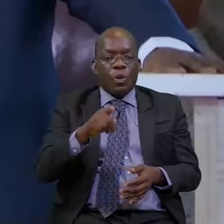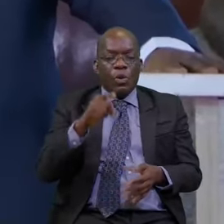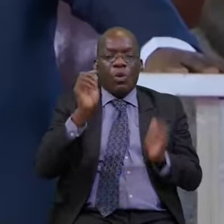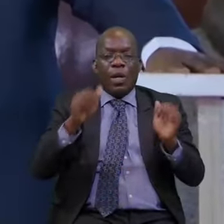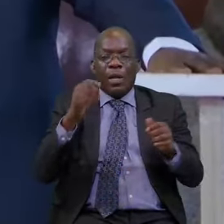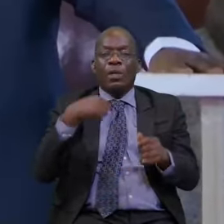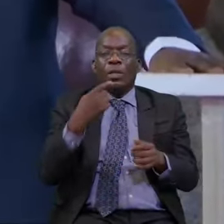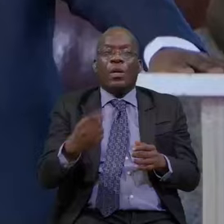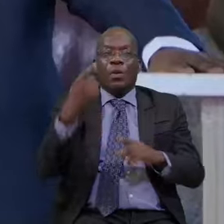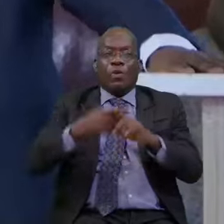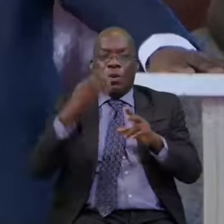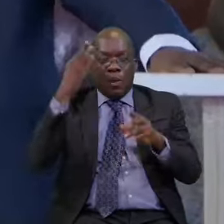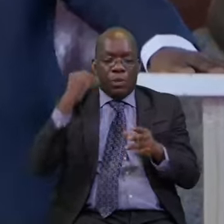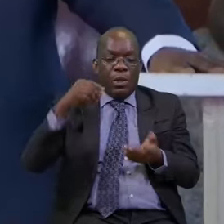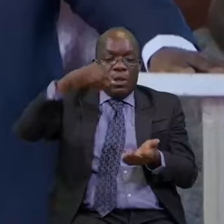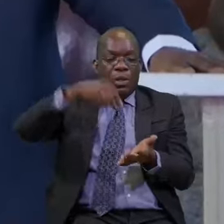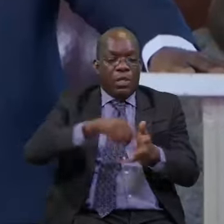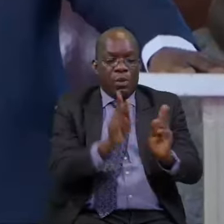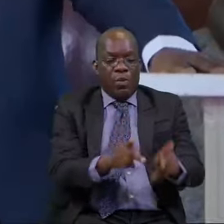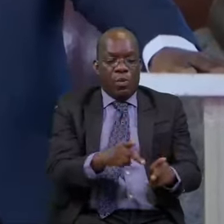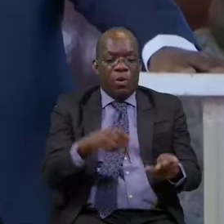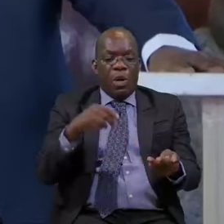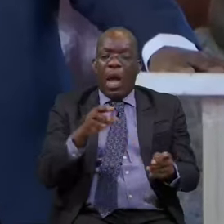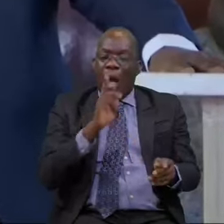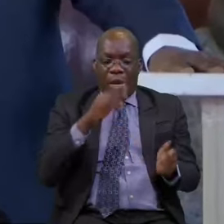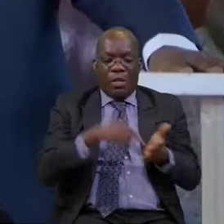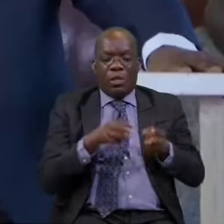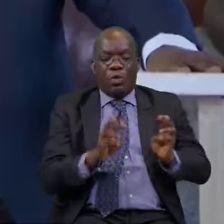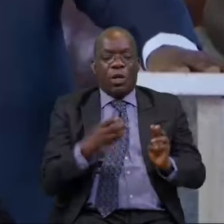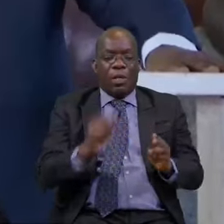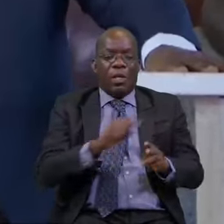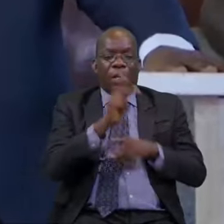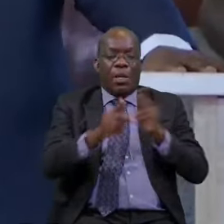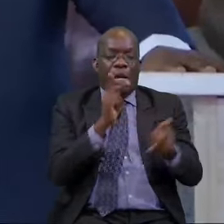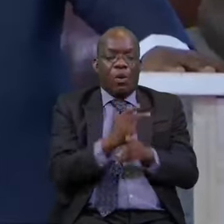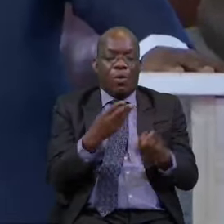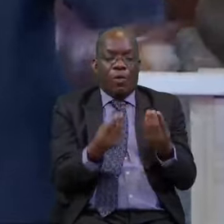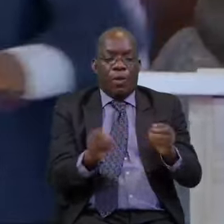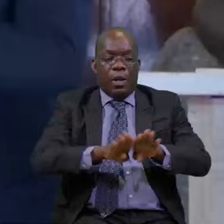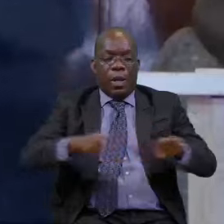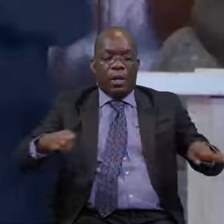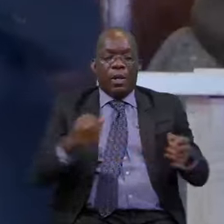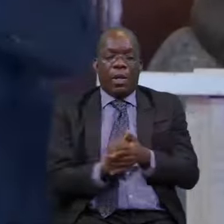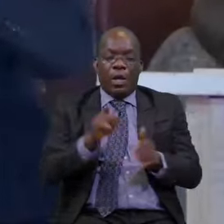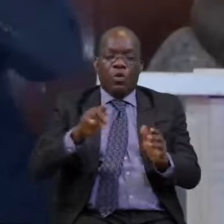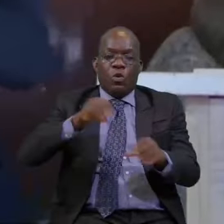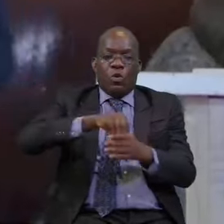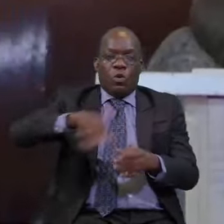que les gens sur lesquels vous investissez, alors et voyez